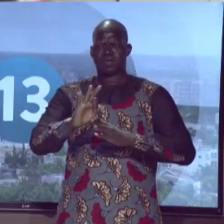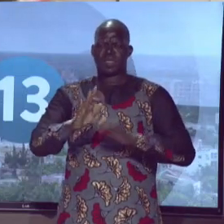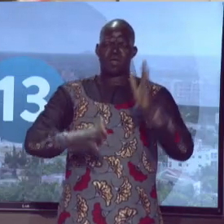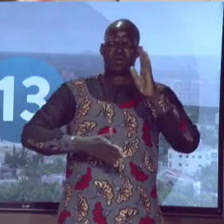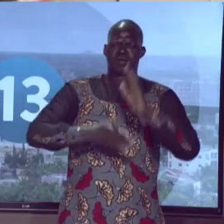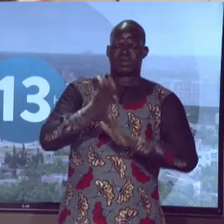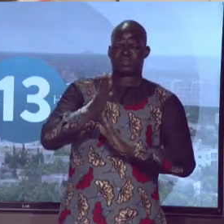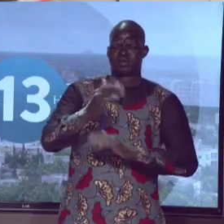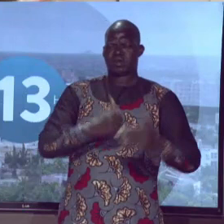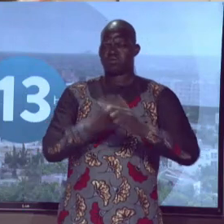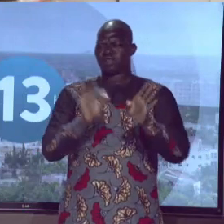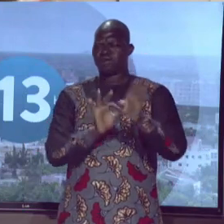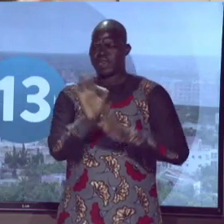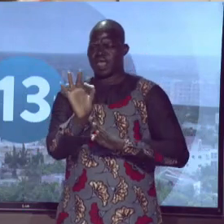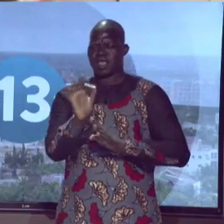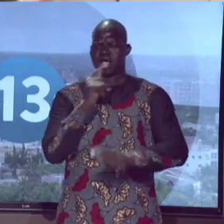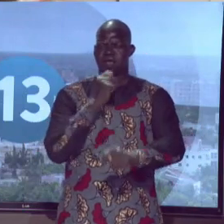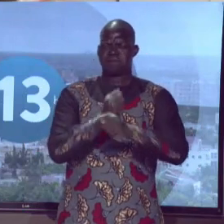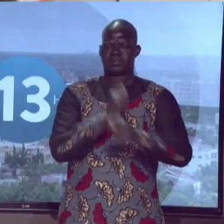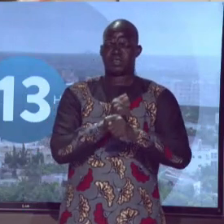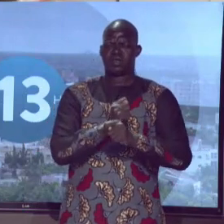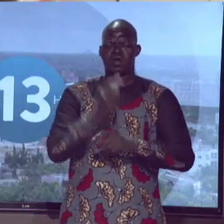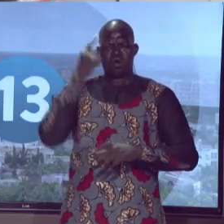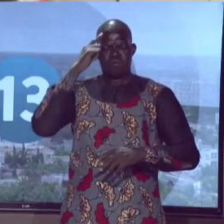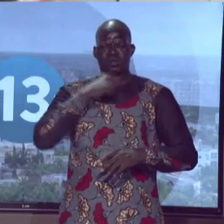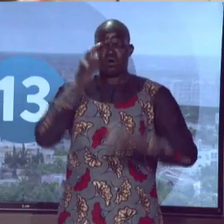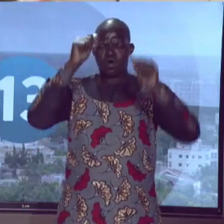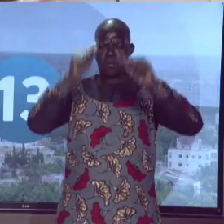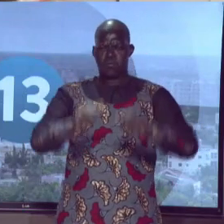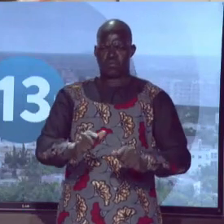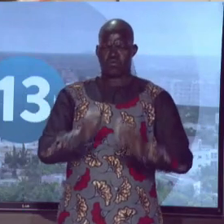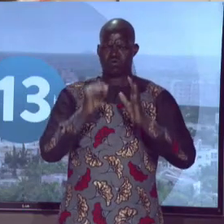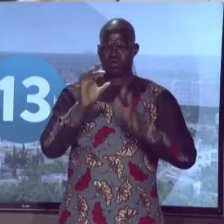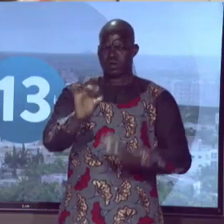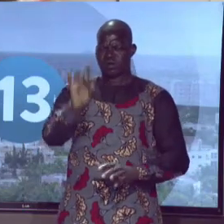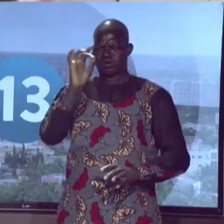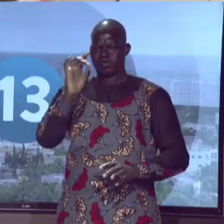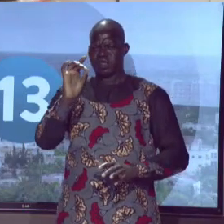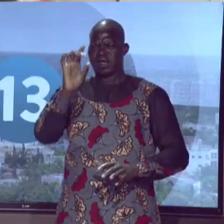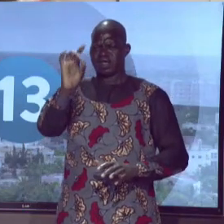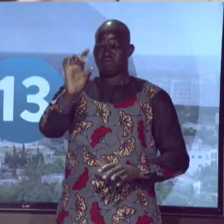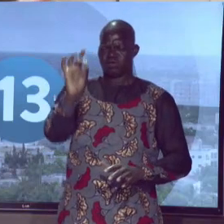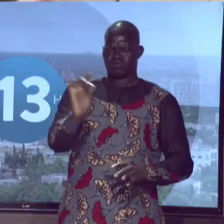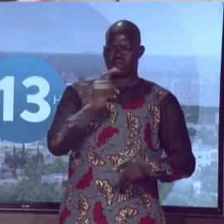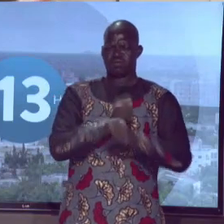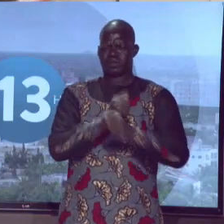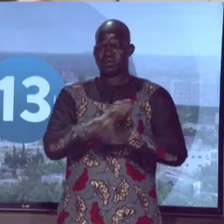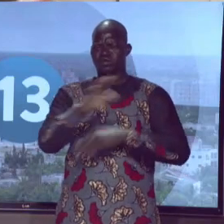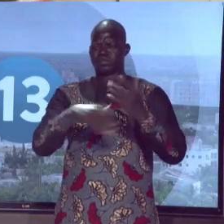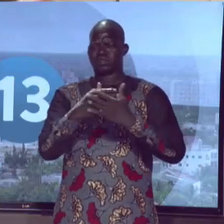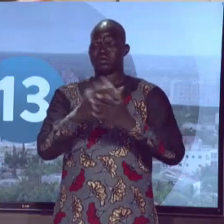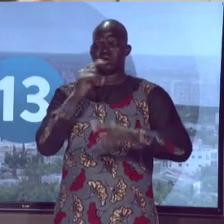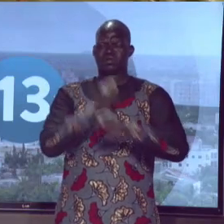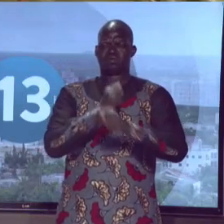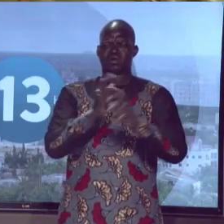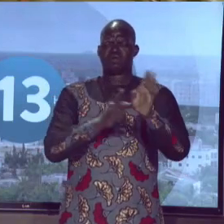filière à l'approche métier. À cet effet, nous avons pu identifier 88 métiers au centre d'évaluation et de formation professionnelle de